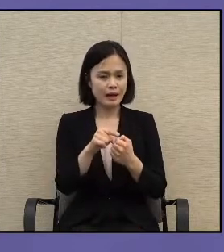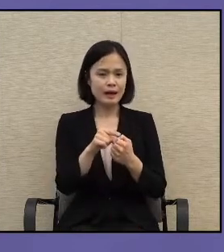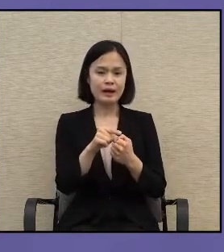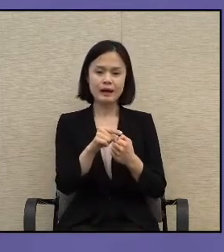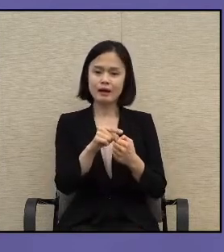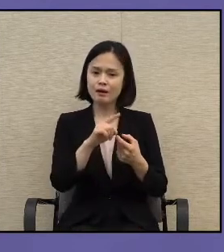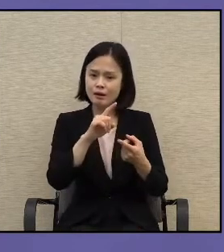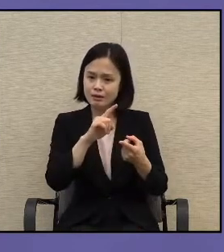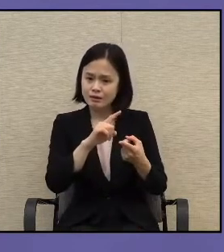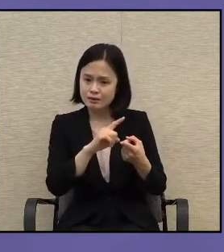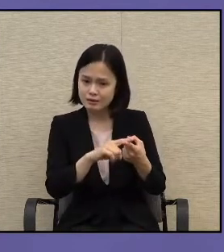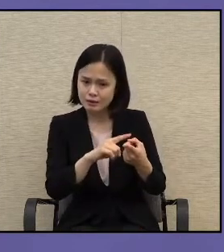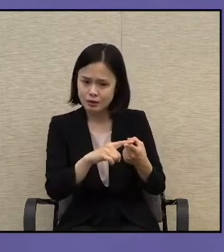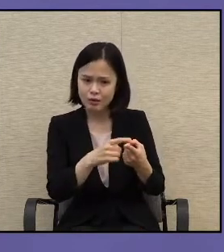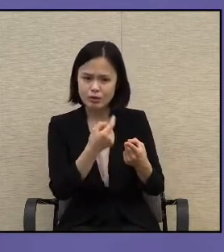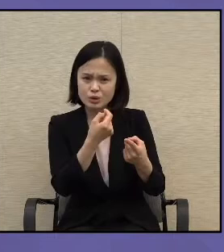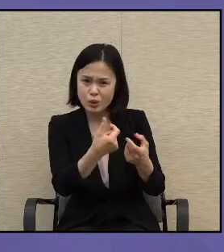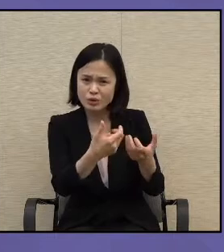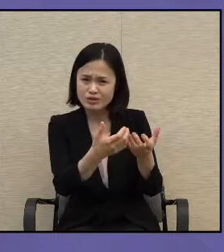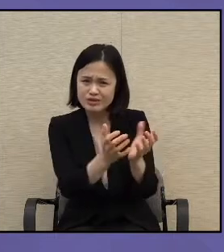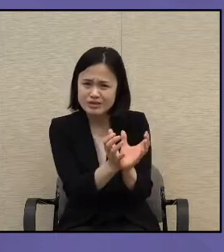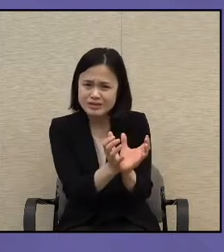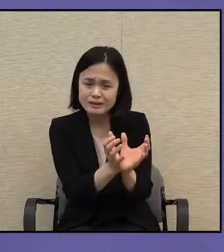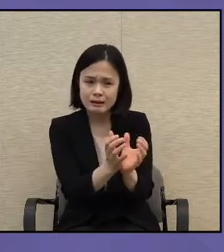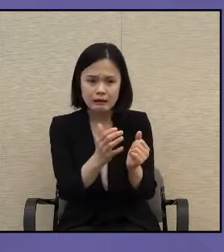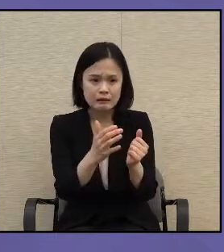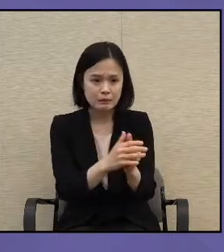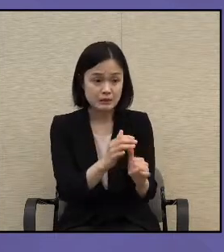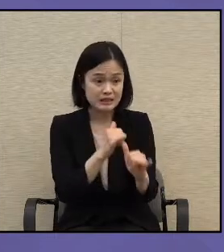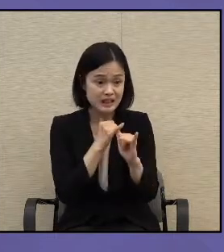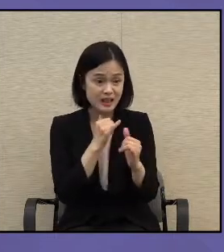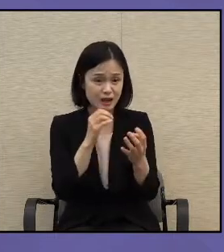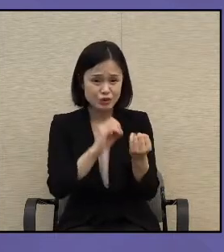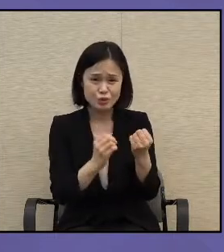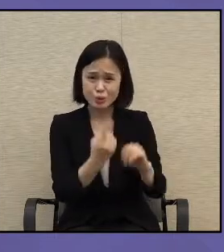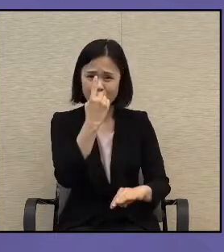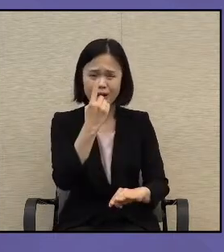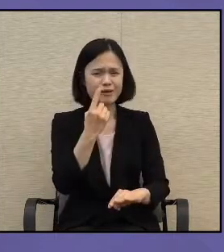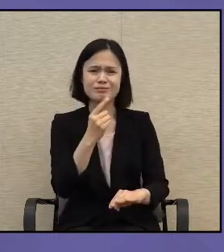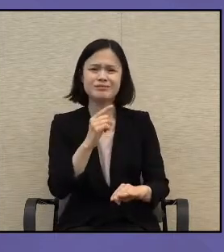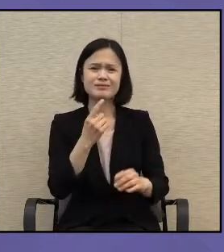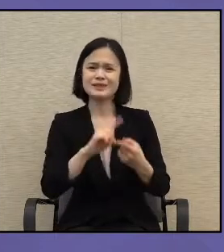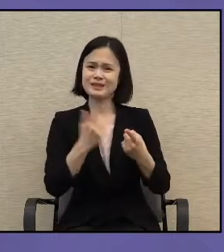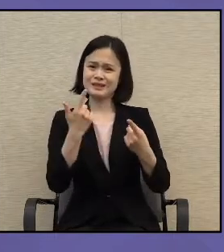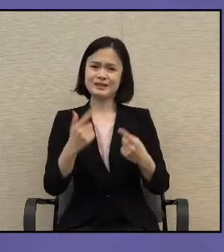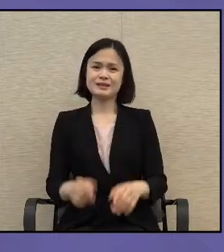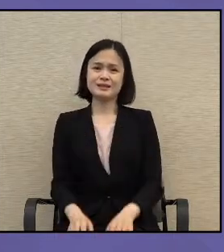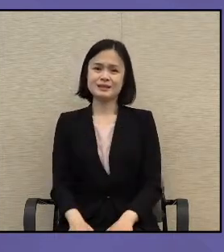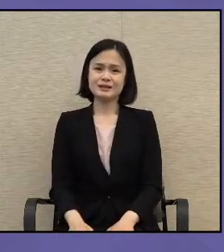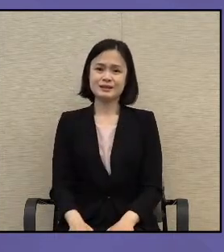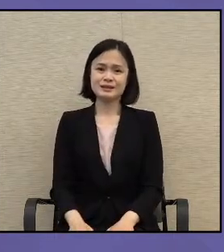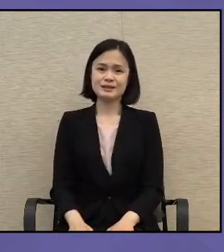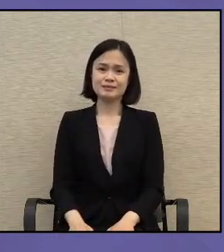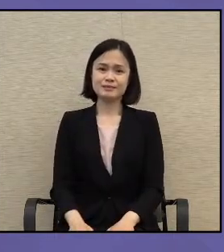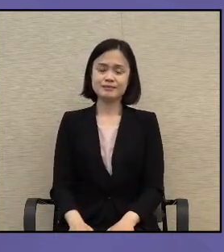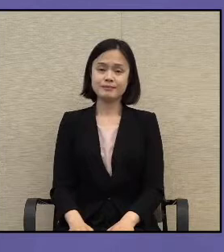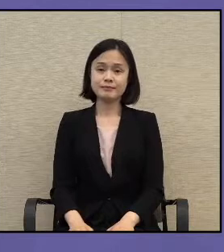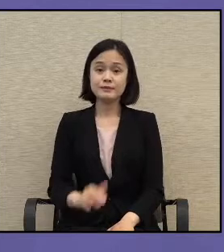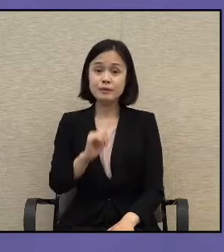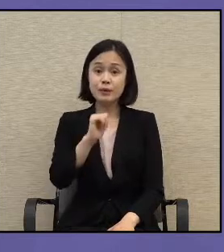이야기를 이제 하고 있습니다. 할 수 있습니다. 그리고 저도 뭐 하나 이렇게 그